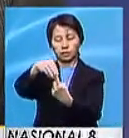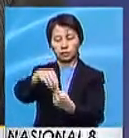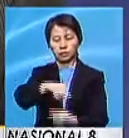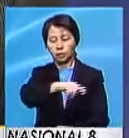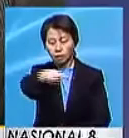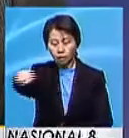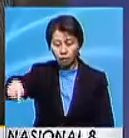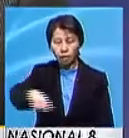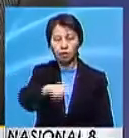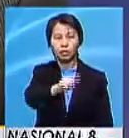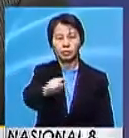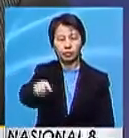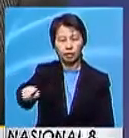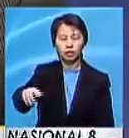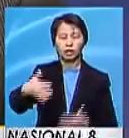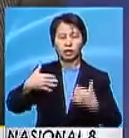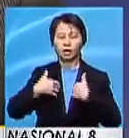yang